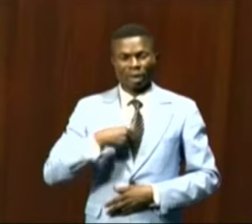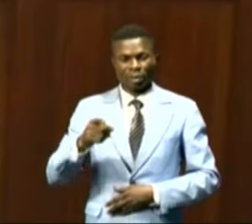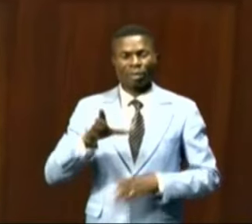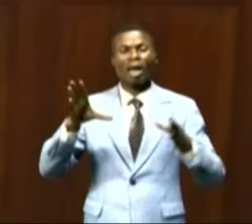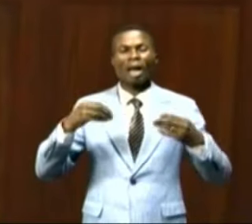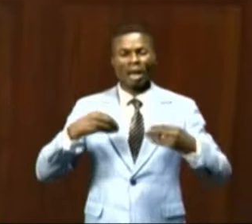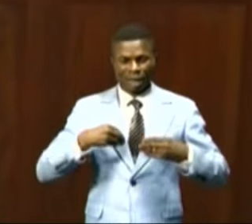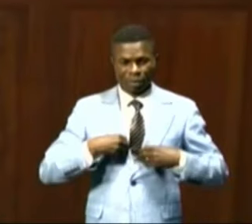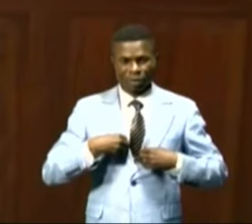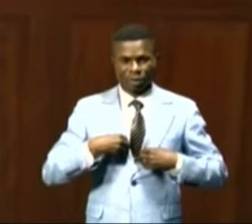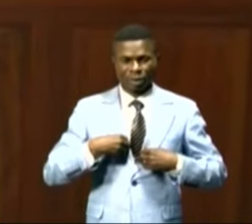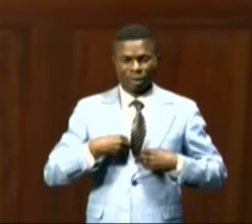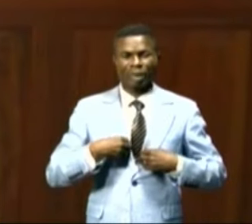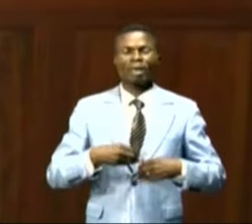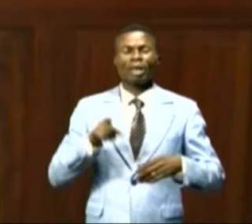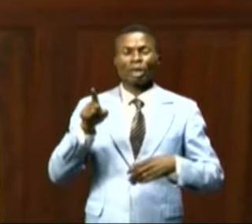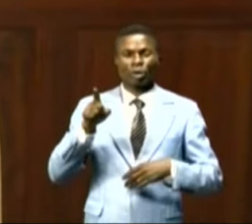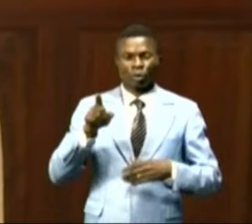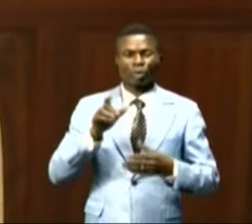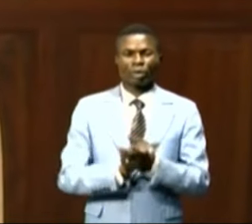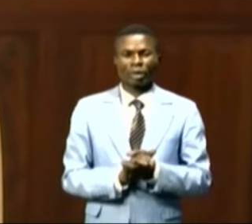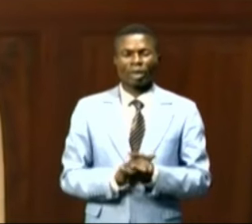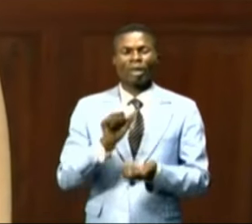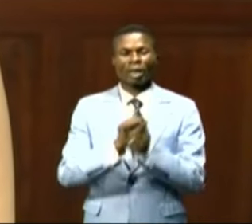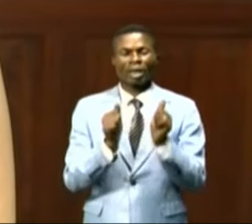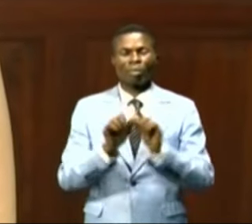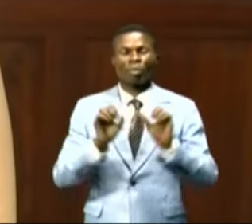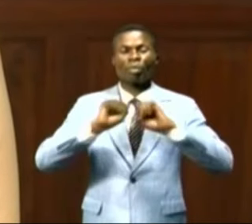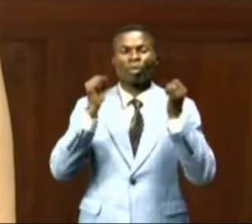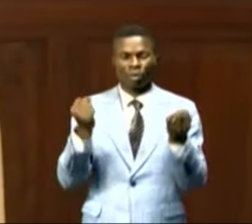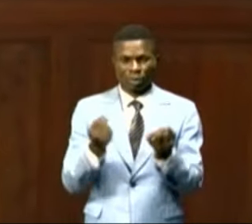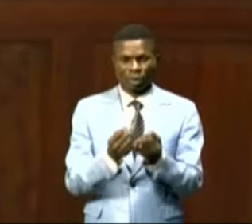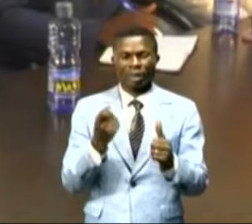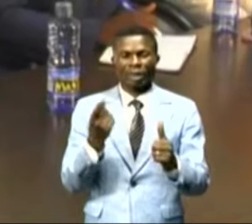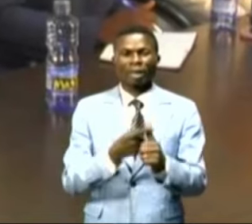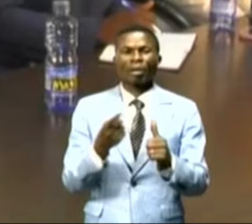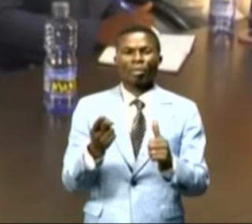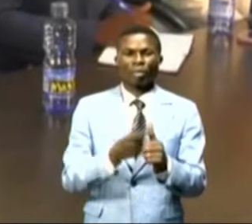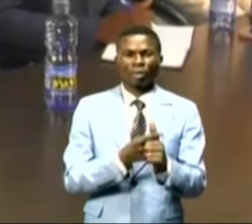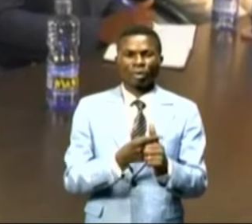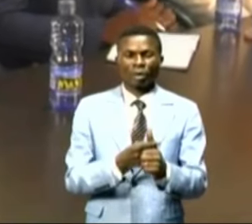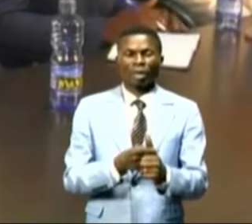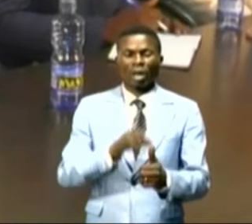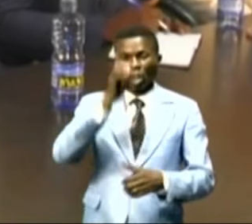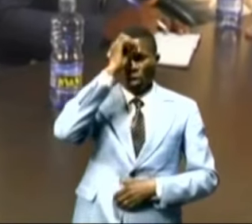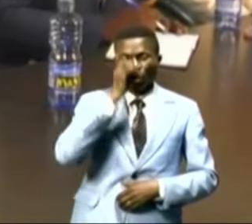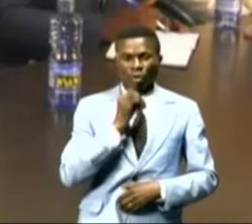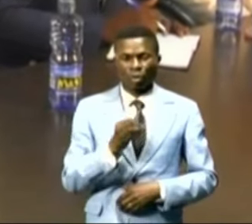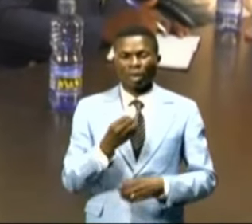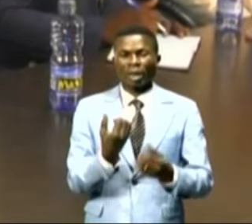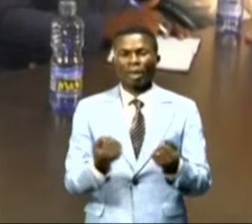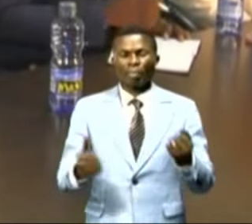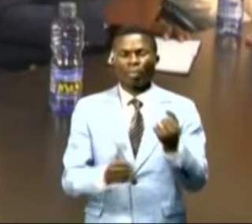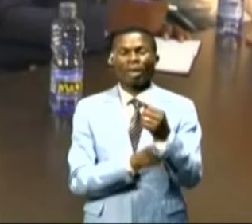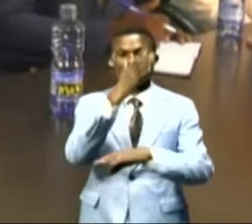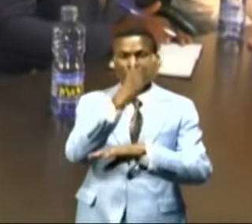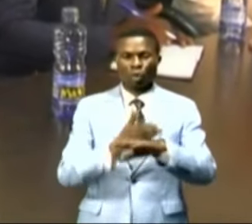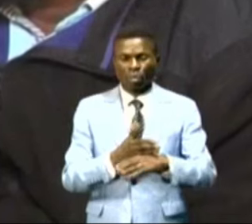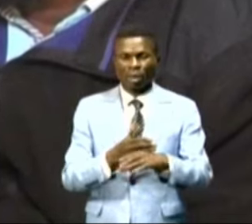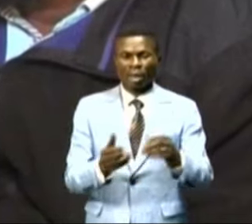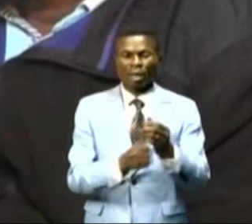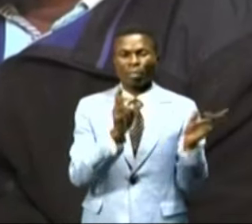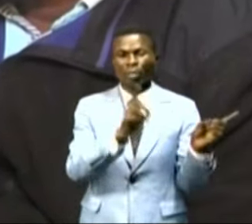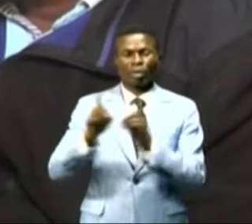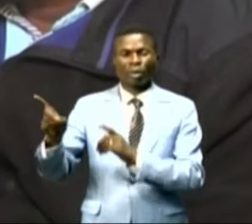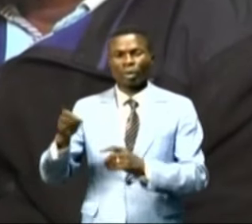du regard de Nathalie Aziza Mounana sur les questions sociales, notamment les orphelins, les blessés et les déplacés de guerre,